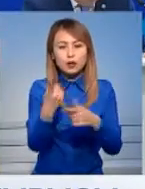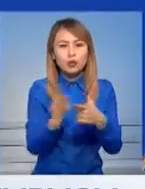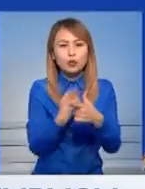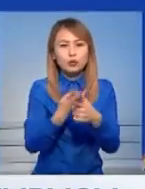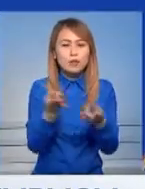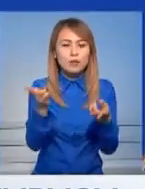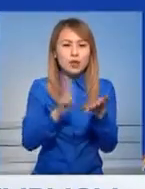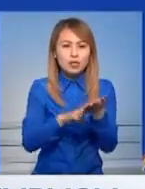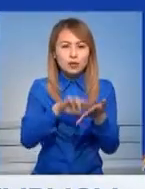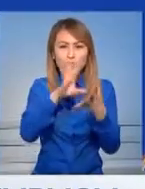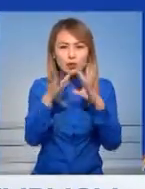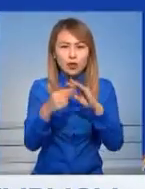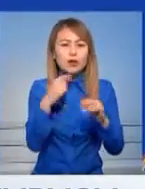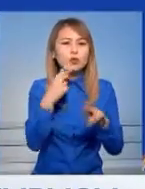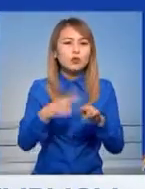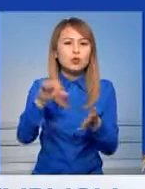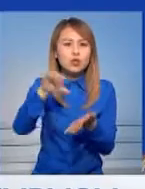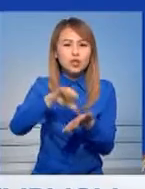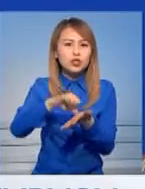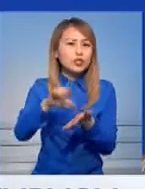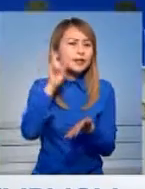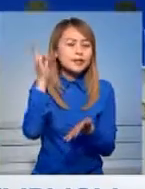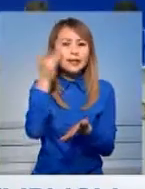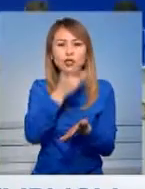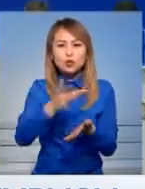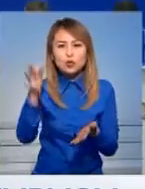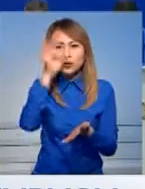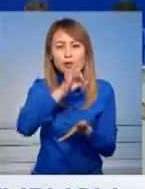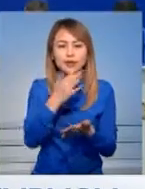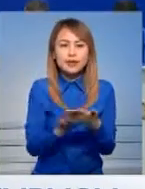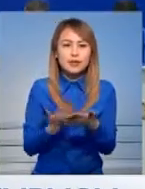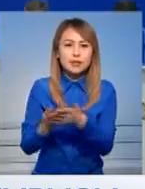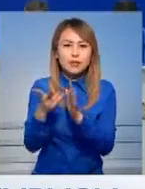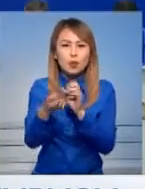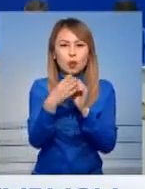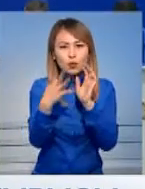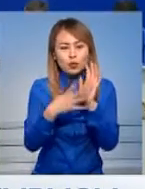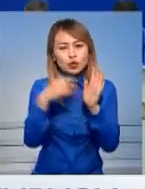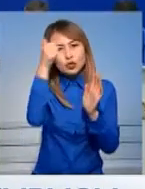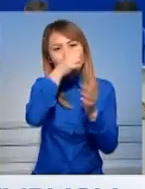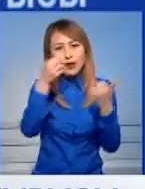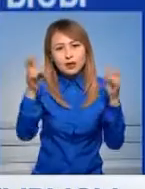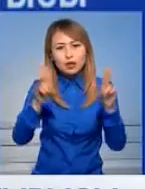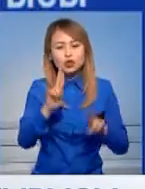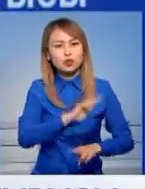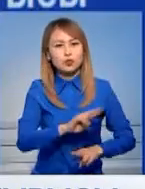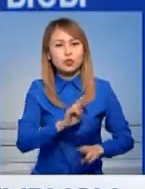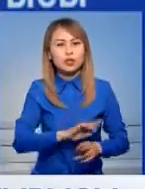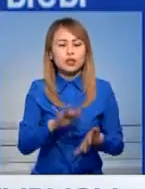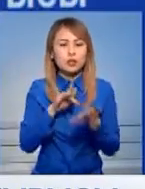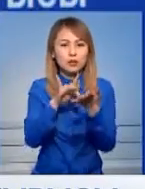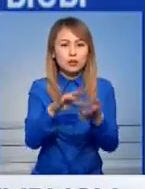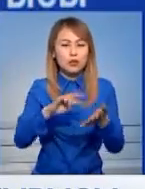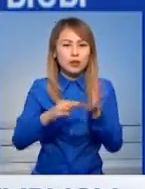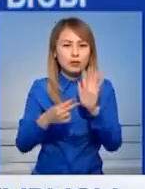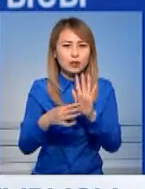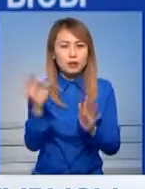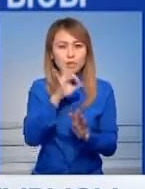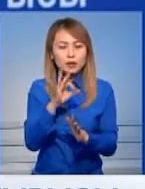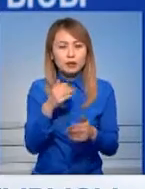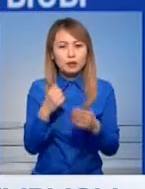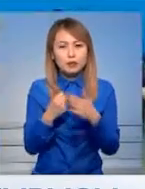қамтылған. Көшпелі мәжіліс соңында қатысушылар жастар саясаты жөніндегі кеңестің 2019 жылға арналған жұмыс жоспарын